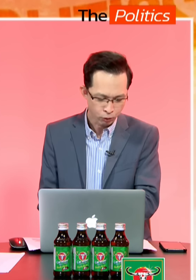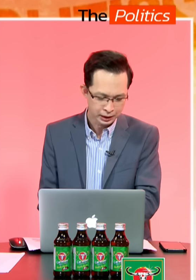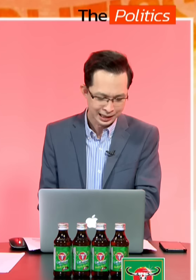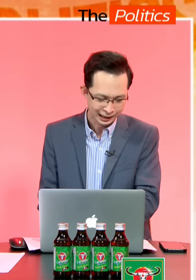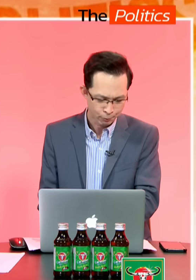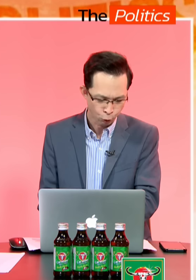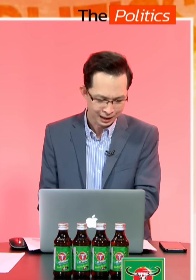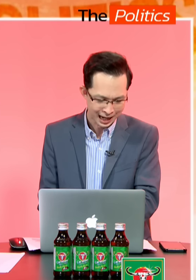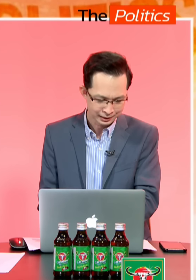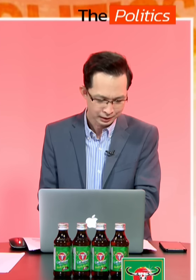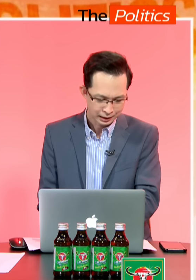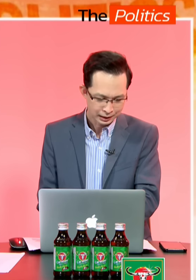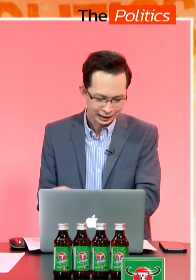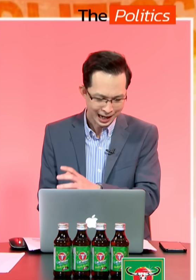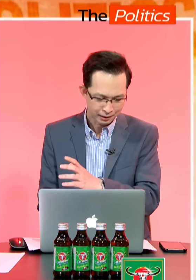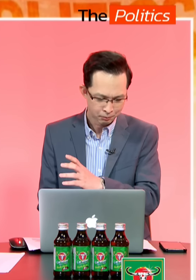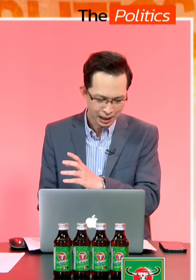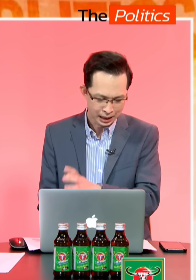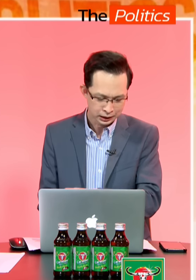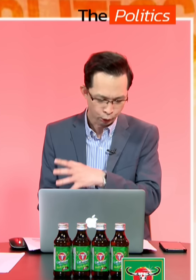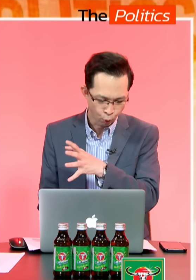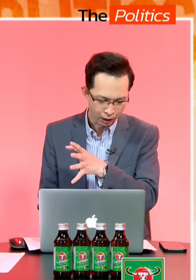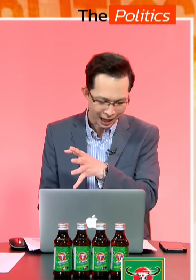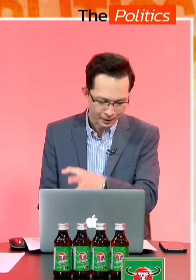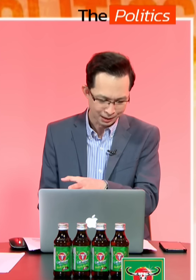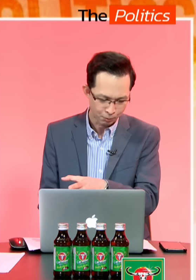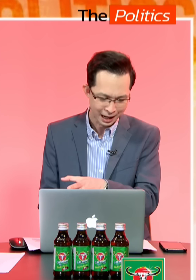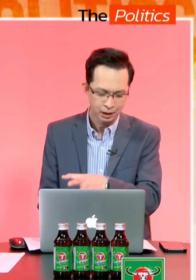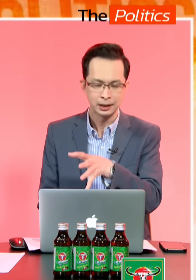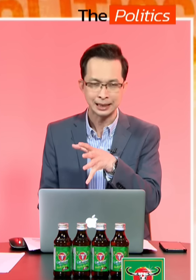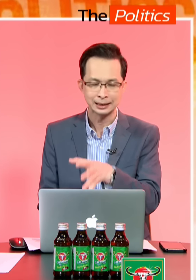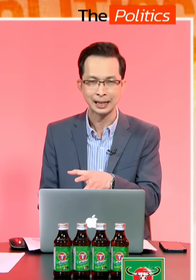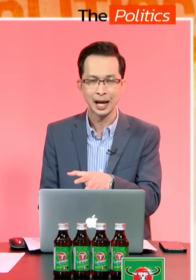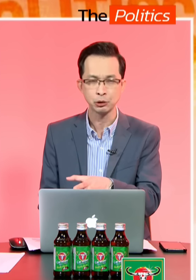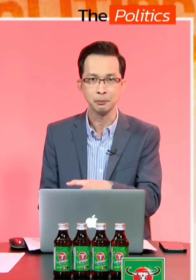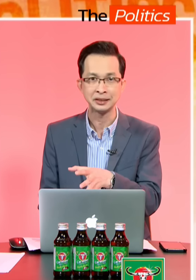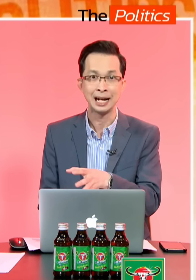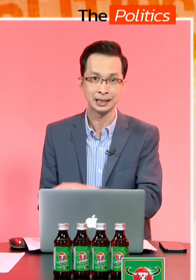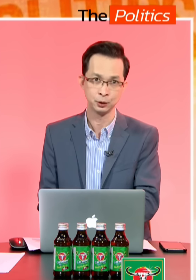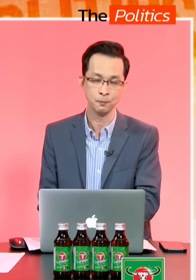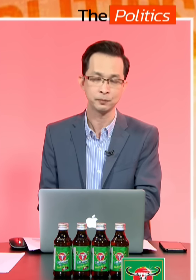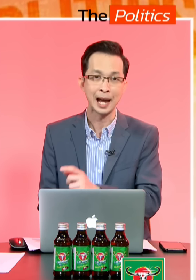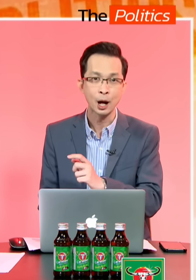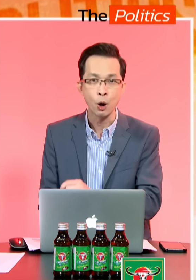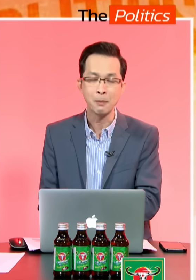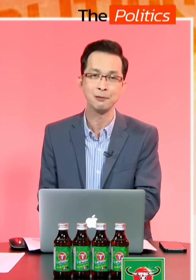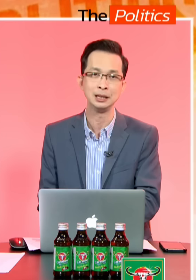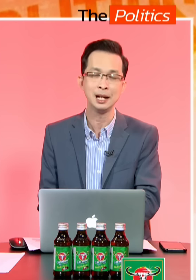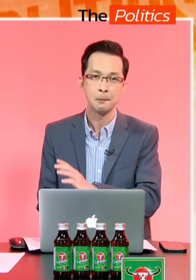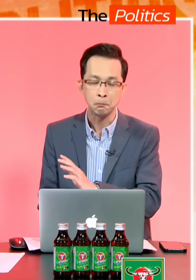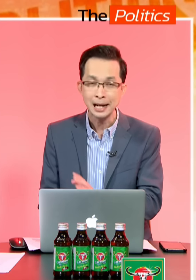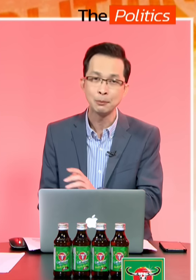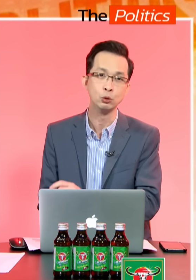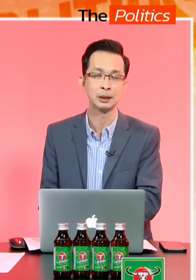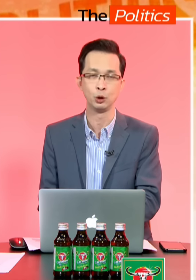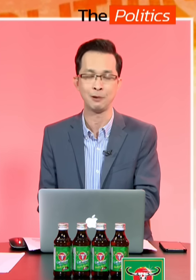เวลา 6เดือนหลังเริ่มโครงการและเมื่อเงินถูกเข้าไปในระบบแล้วจะใช้ได้จนถึงเมษายน 70แต่ของใหม่วัน